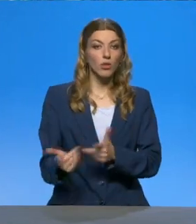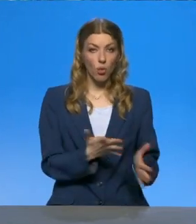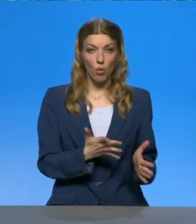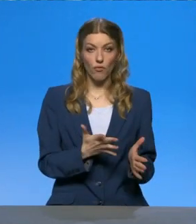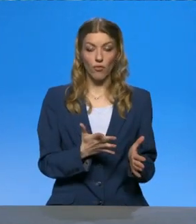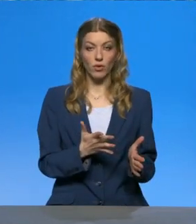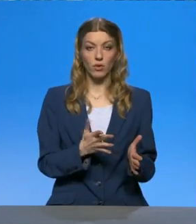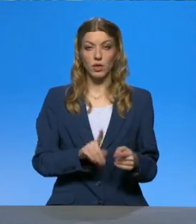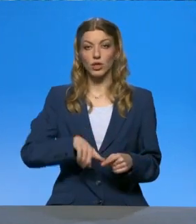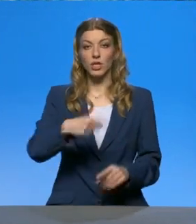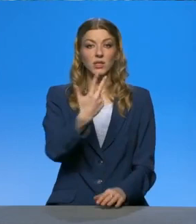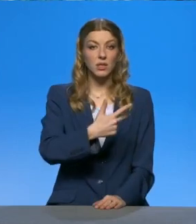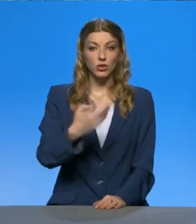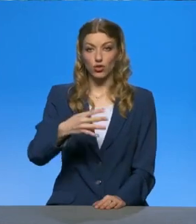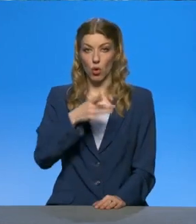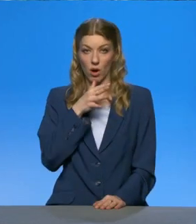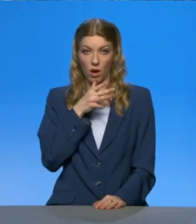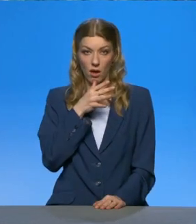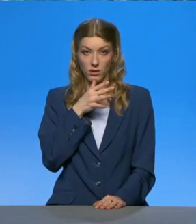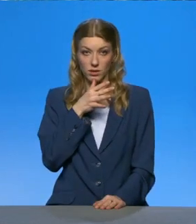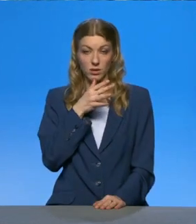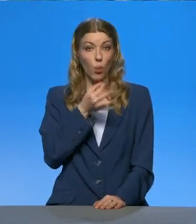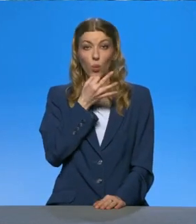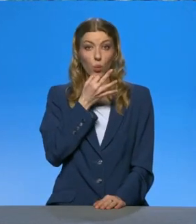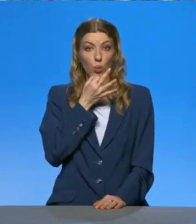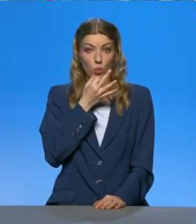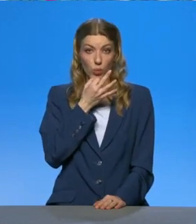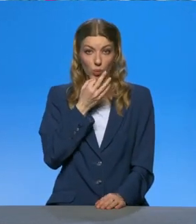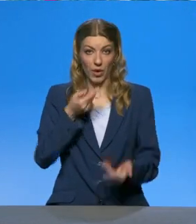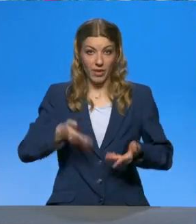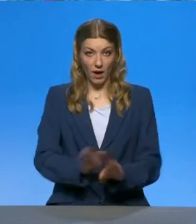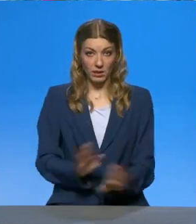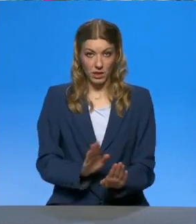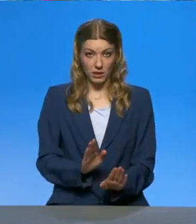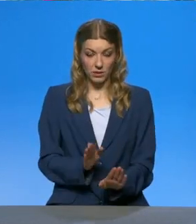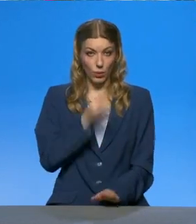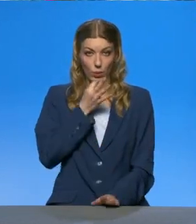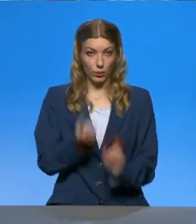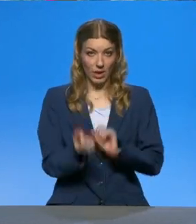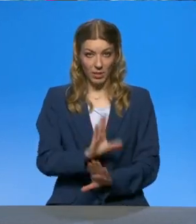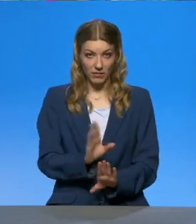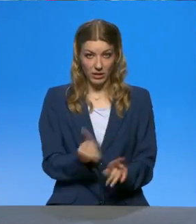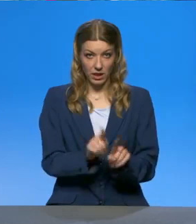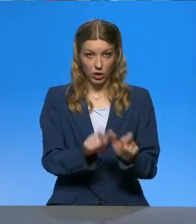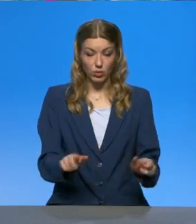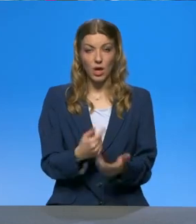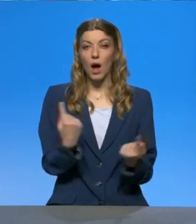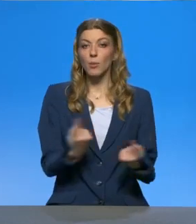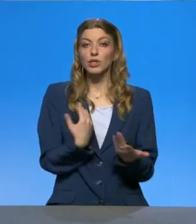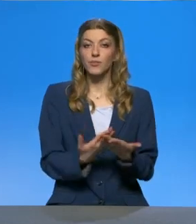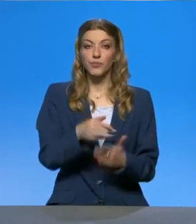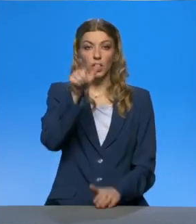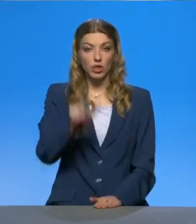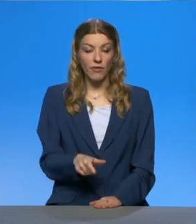через 30-40 лет. Так. Они еще не родились. Эти ребята не родились. Обычно человек после университета выходит